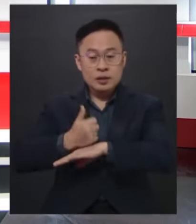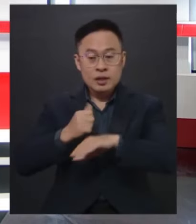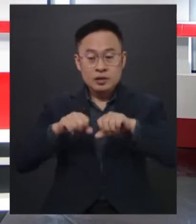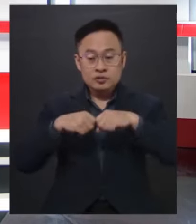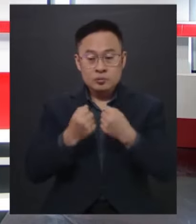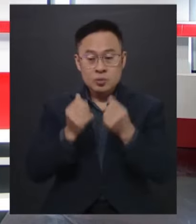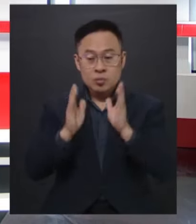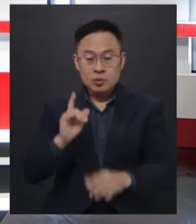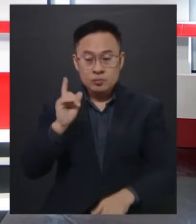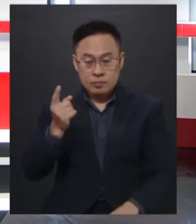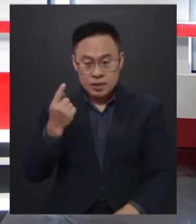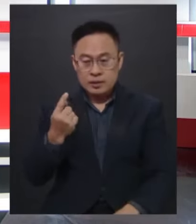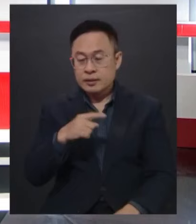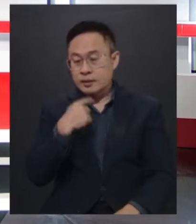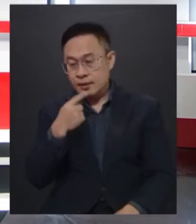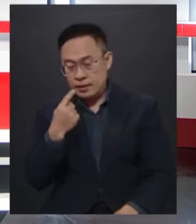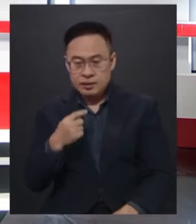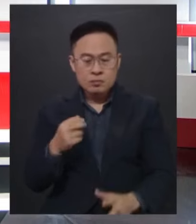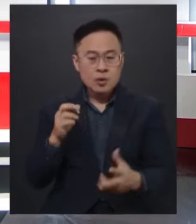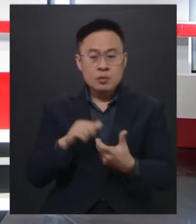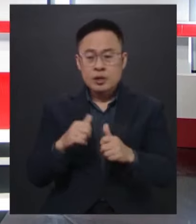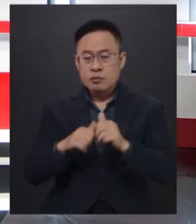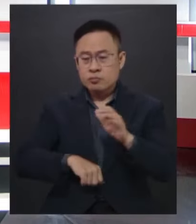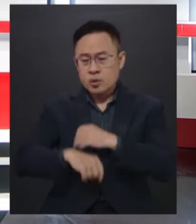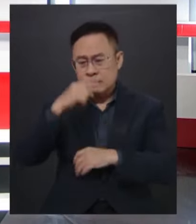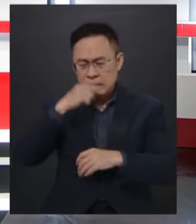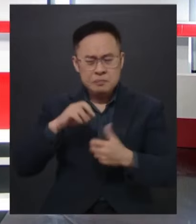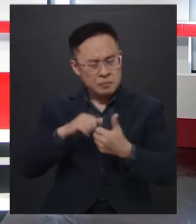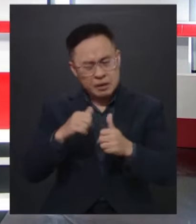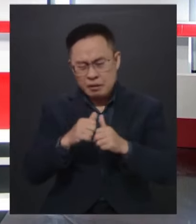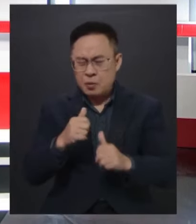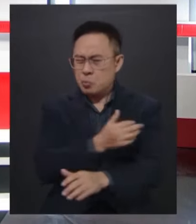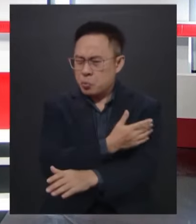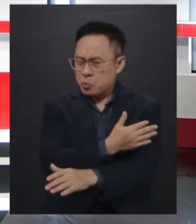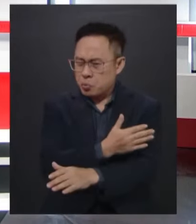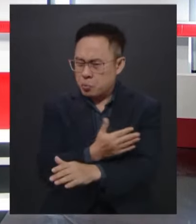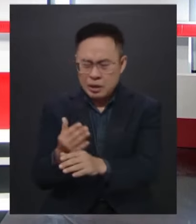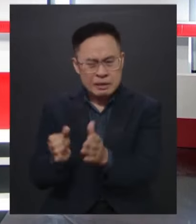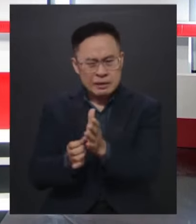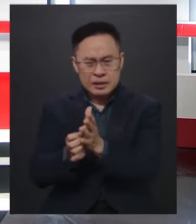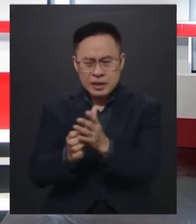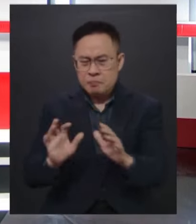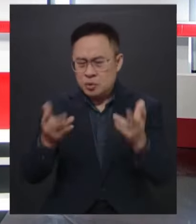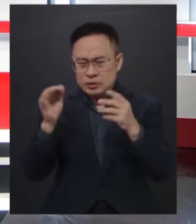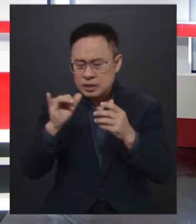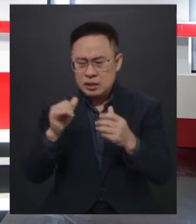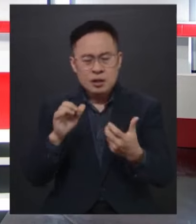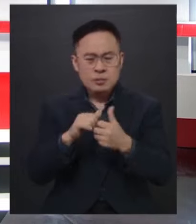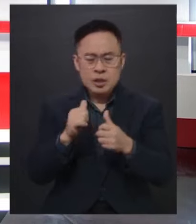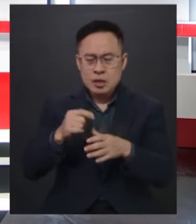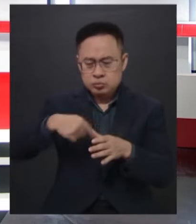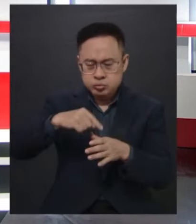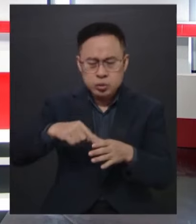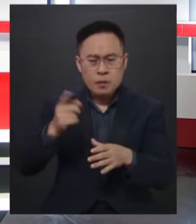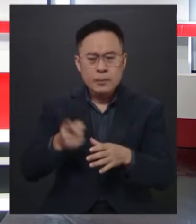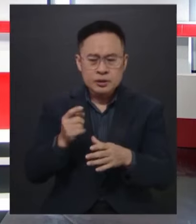คนใหม่ต้องพูดอย่างนี้แล้วกันนะคะเพราะว่าปัญหาของฟุตบอลทีมชาติไทยของเรามันไม่ได้มีขึ้นแค่ฤดูกาลนี้หรือเมื่อฤดูกาลที่แล้วมัน